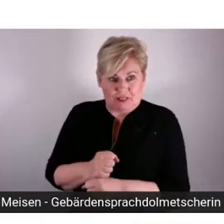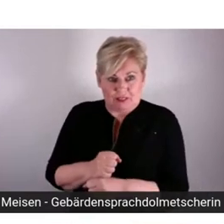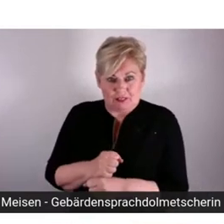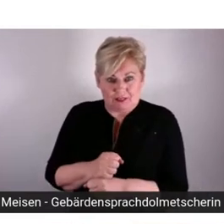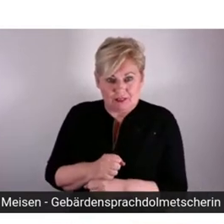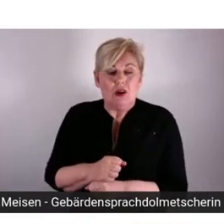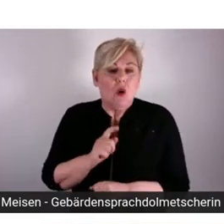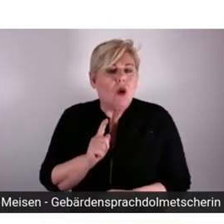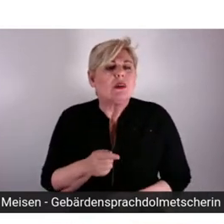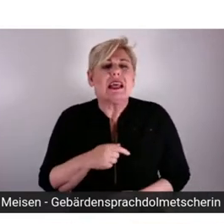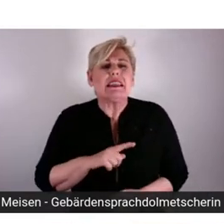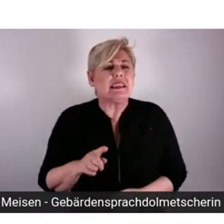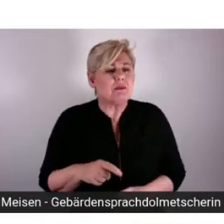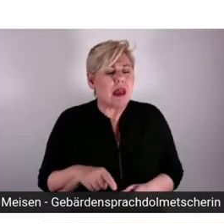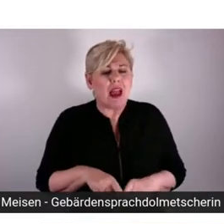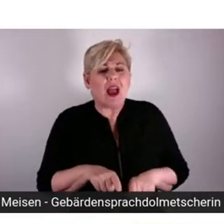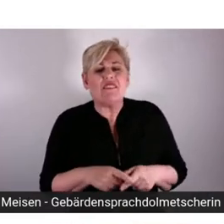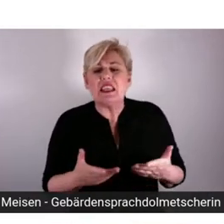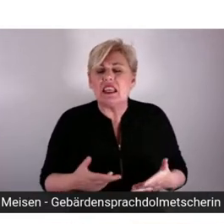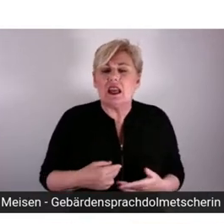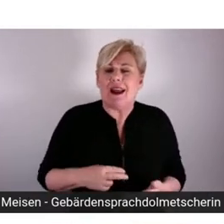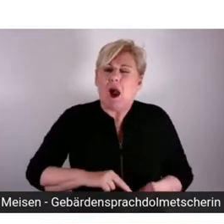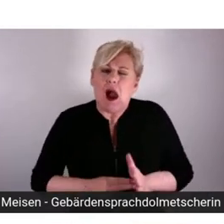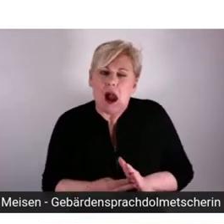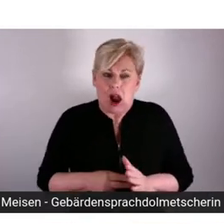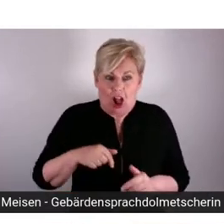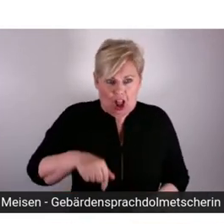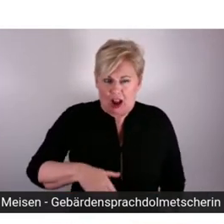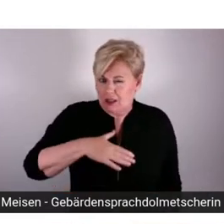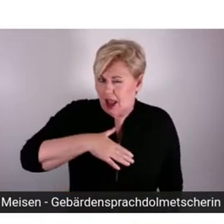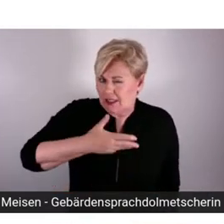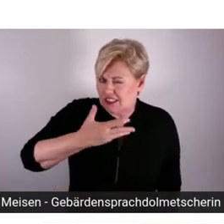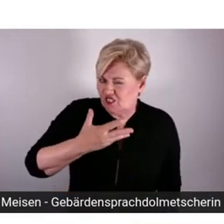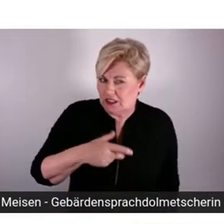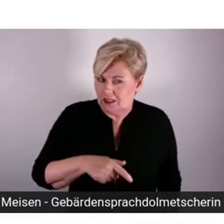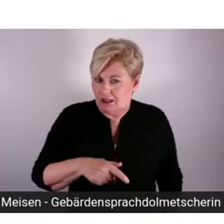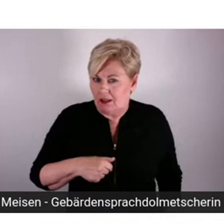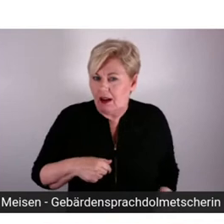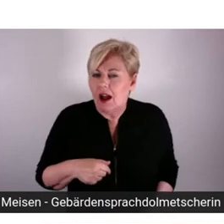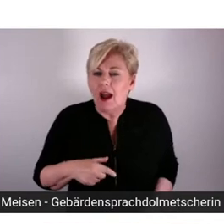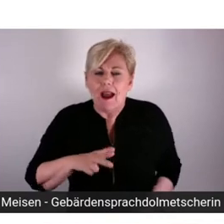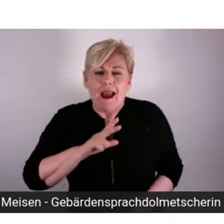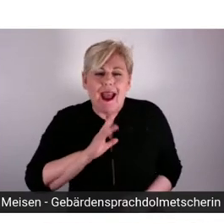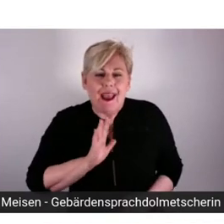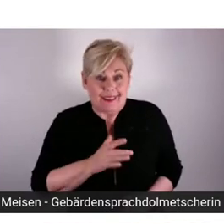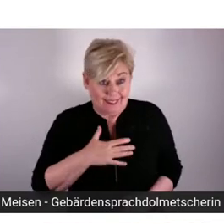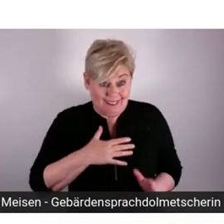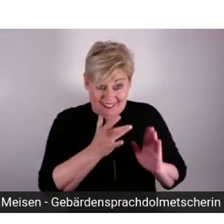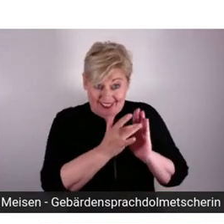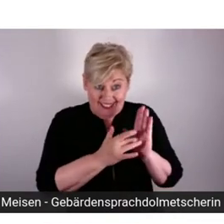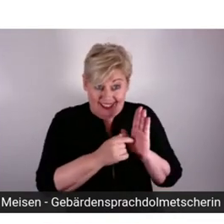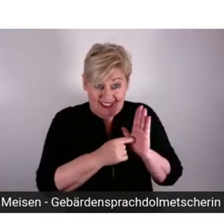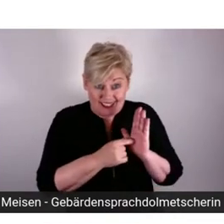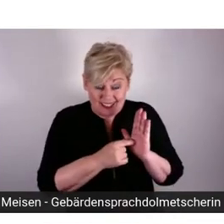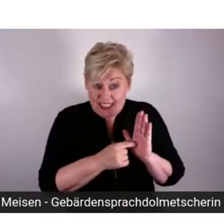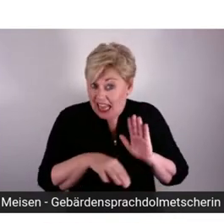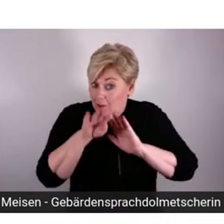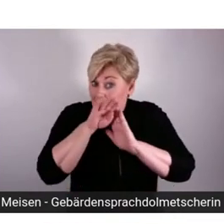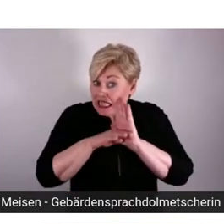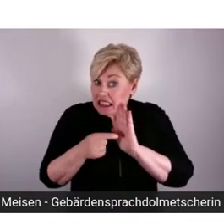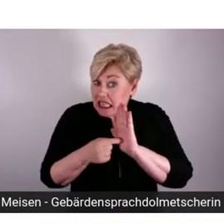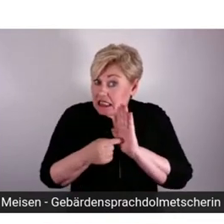nicht mehr auf so Tricks kommen, wie die heutige Hartz-IV-Berechnung, die ja nach den eigenen Kriterien, die eigentlich gesetzlich vorgegeben